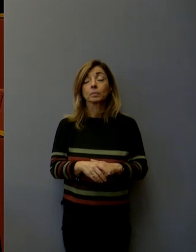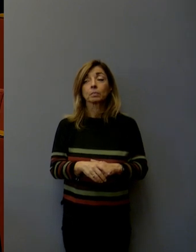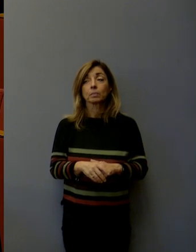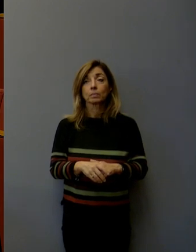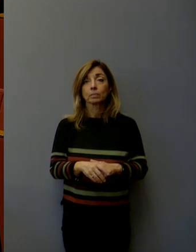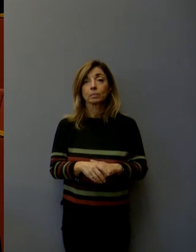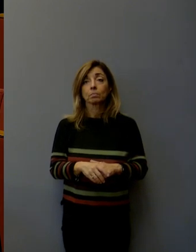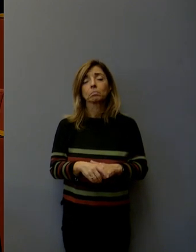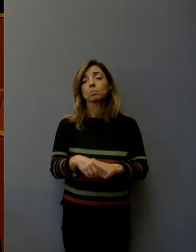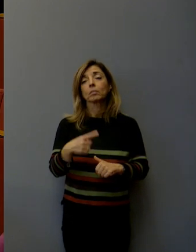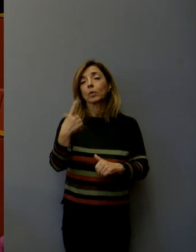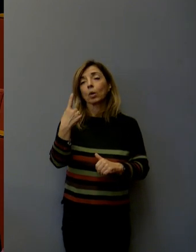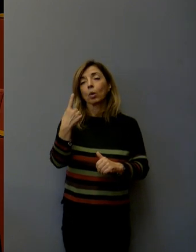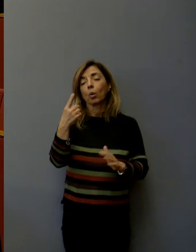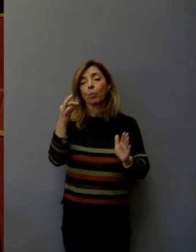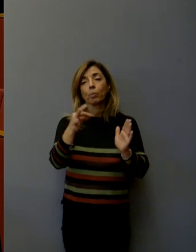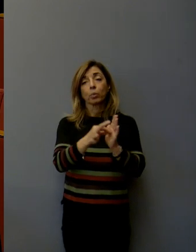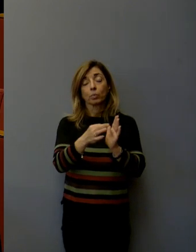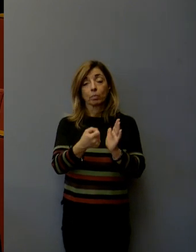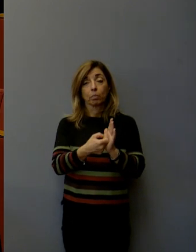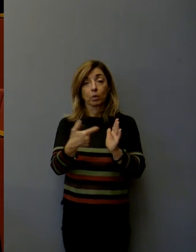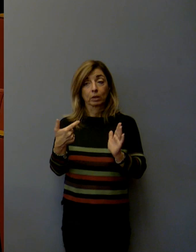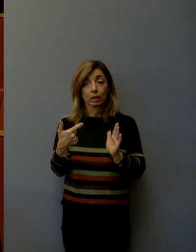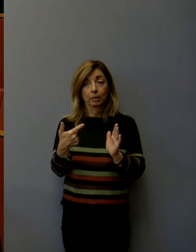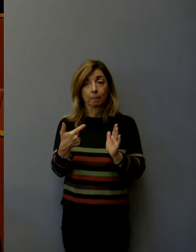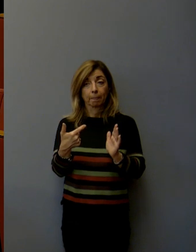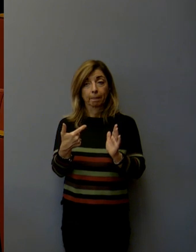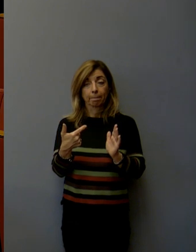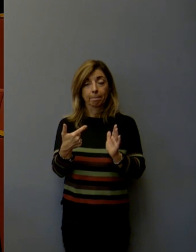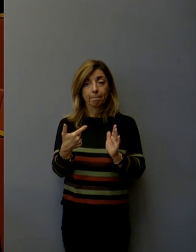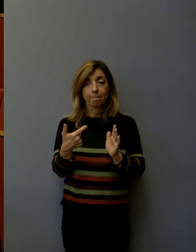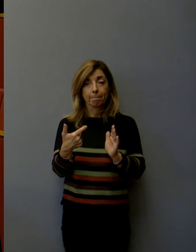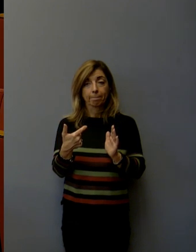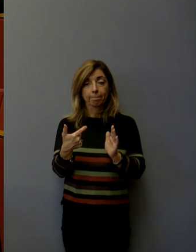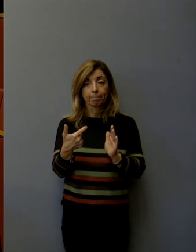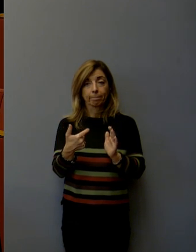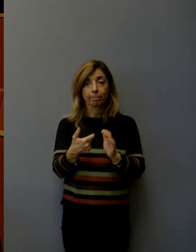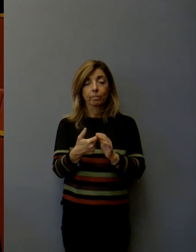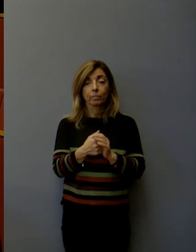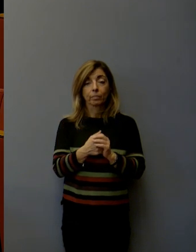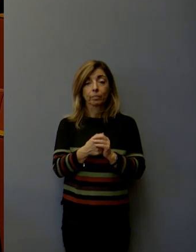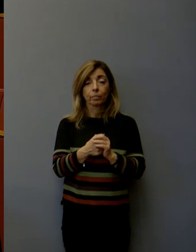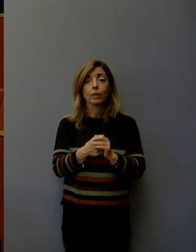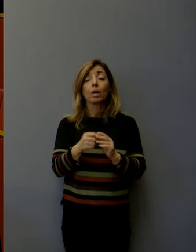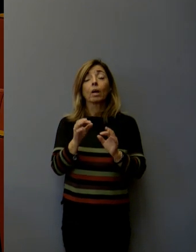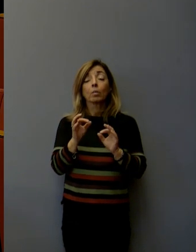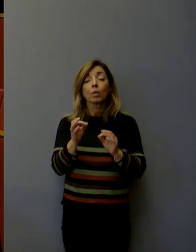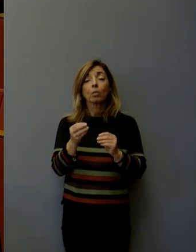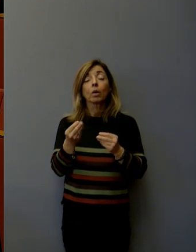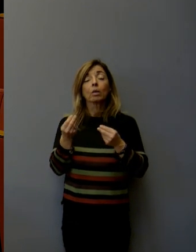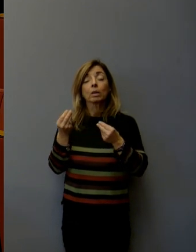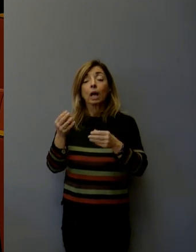diciamo i punti programmatici prioritari deve essere proprio quello di assicurare questa partecipazione